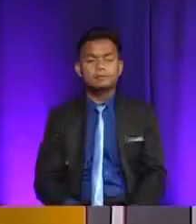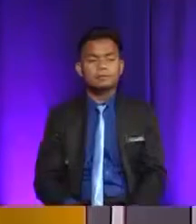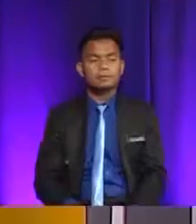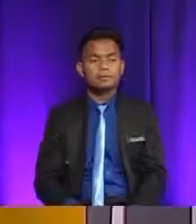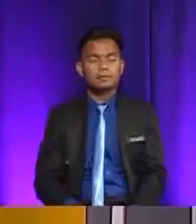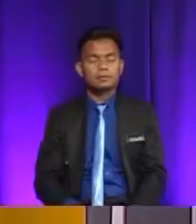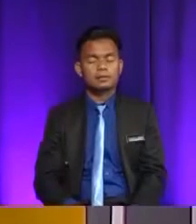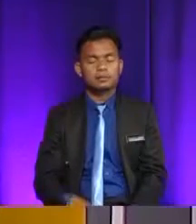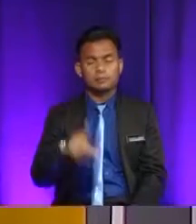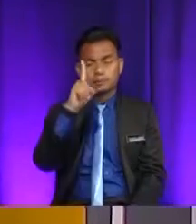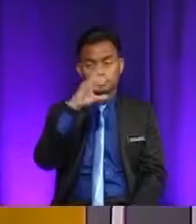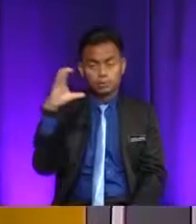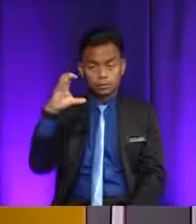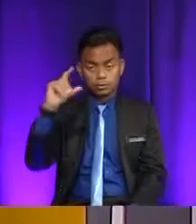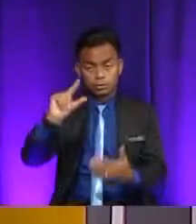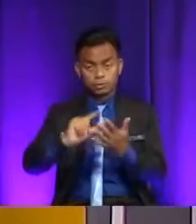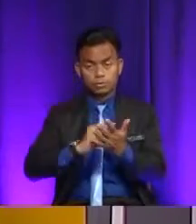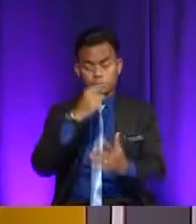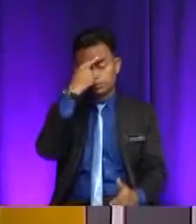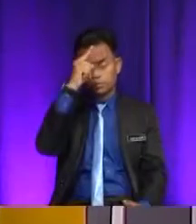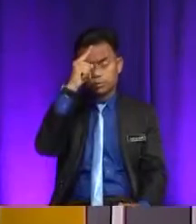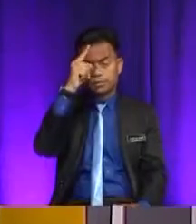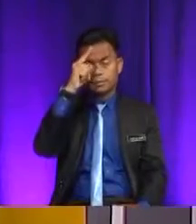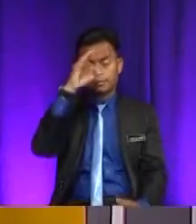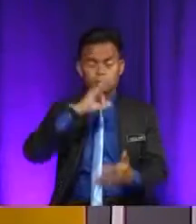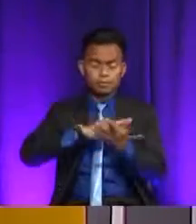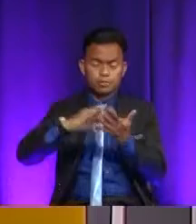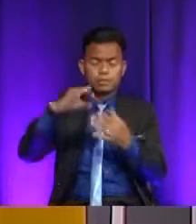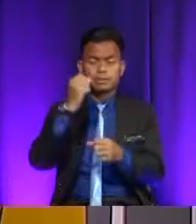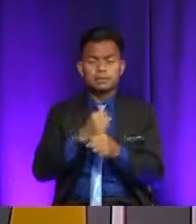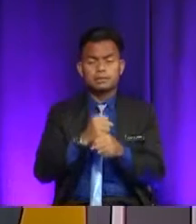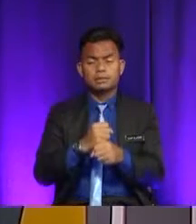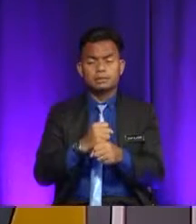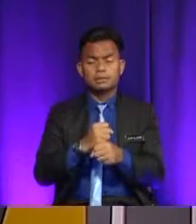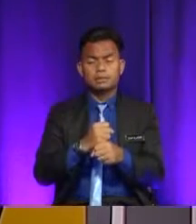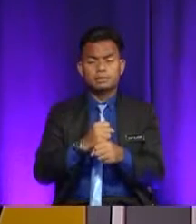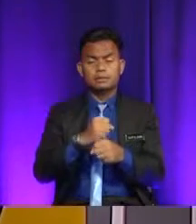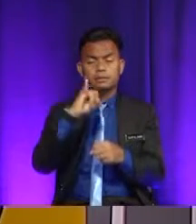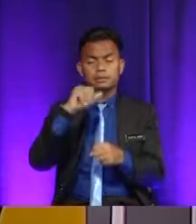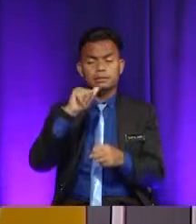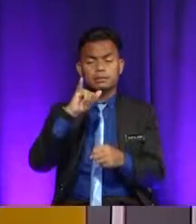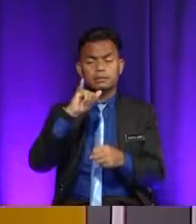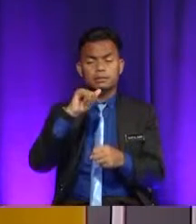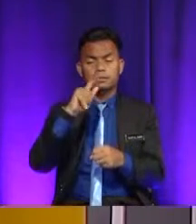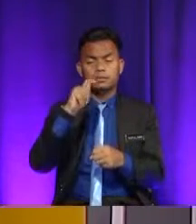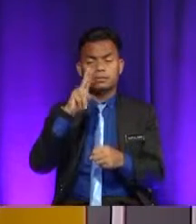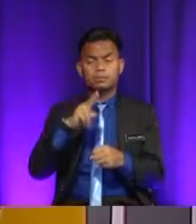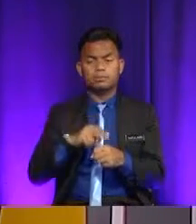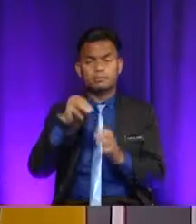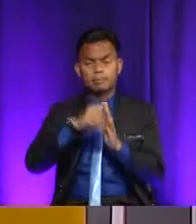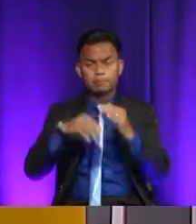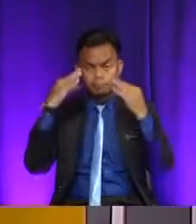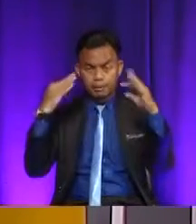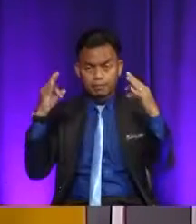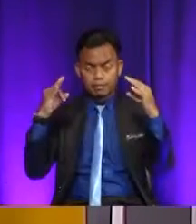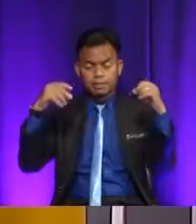100 juga digunakan untuk fungsi kerja yaitu membebaskan elektron agak-agak foto elektron tadi